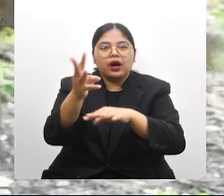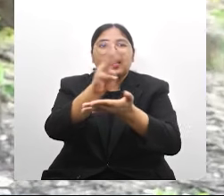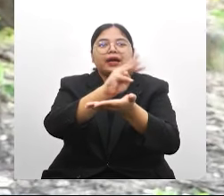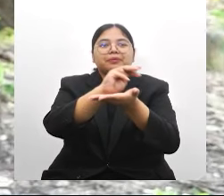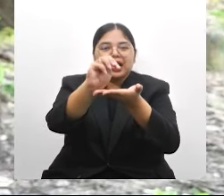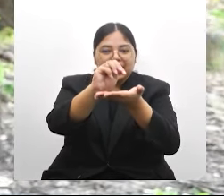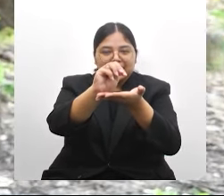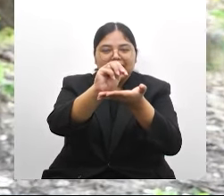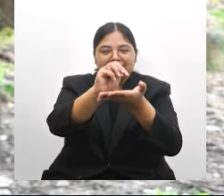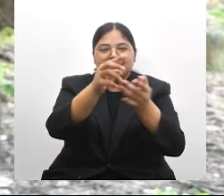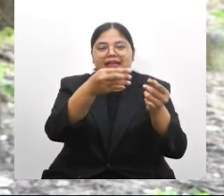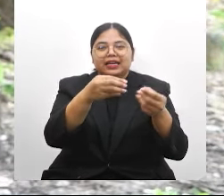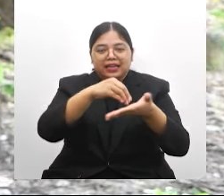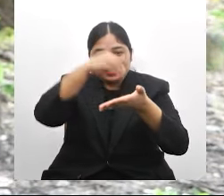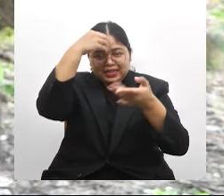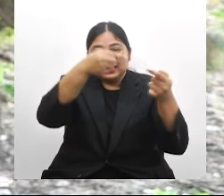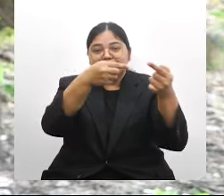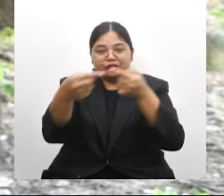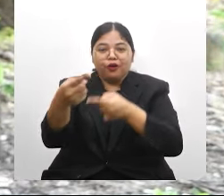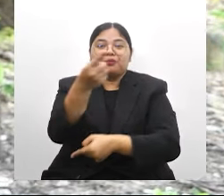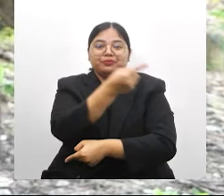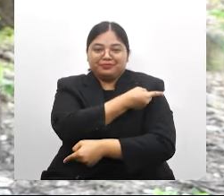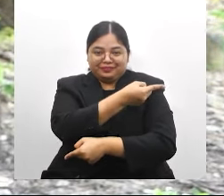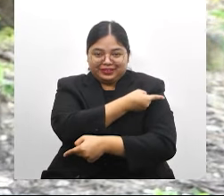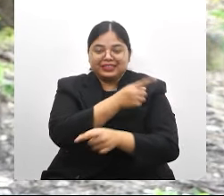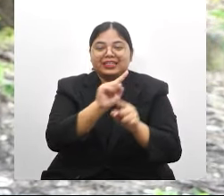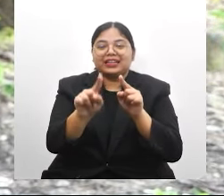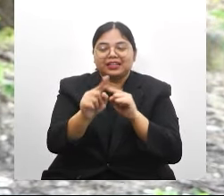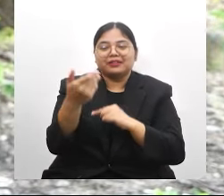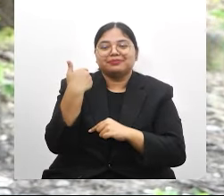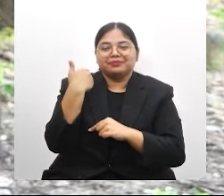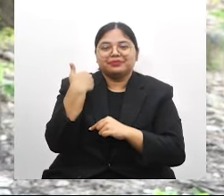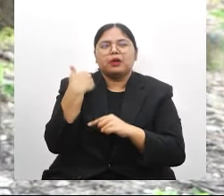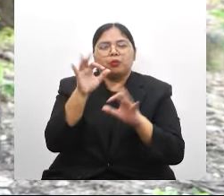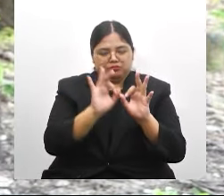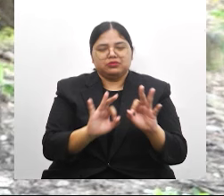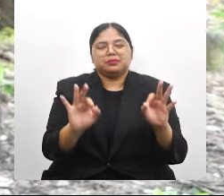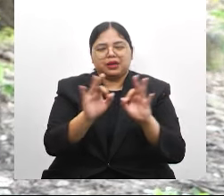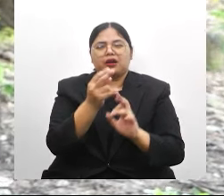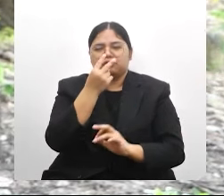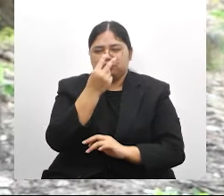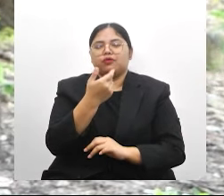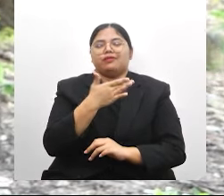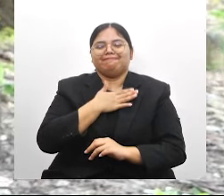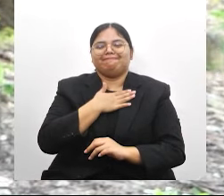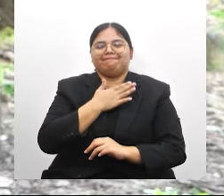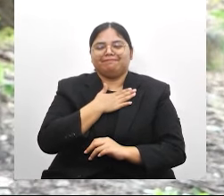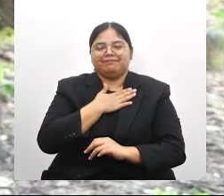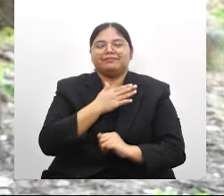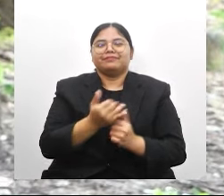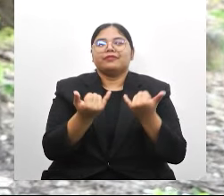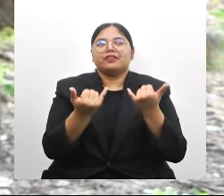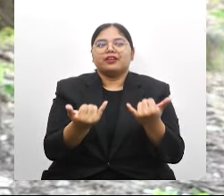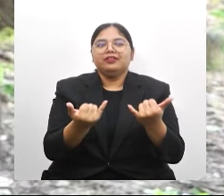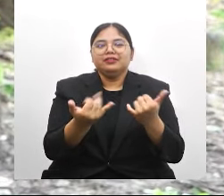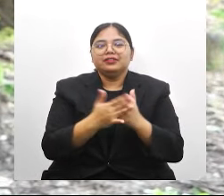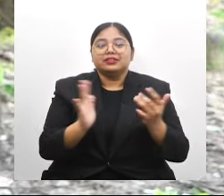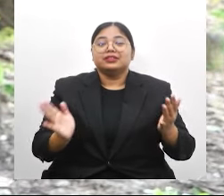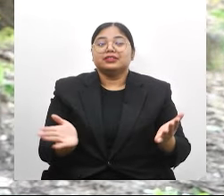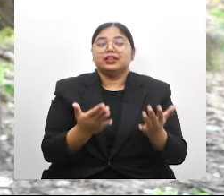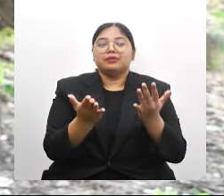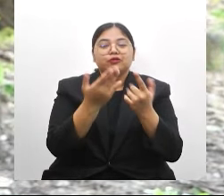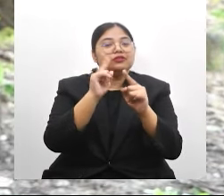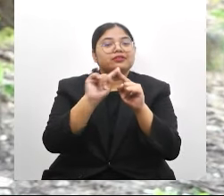ว่าในพื้นที่ของสังคมซึ่งเอ่อผมว่ามีความมีความจำเป็นมากซึ่งผมเนี่ยก็ปัจจุบันก็พยายามสนับสนุนทุกเส้น